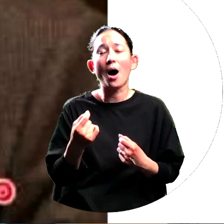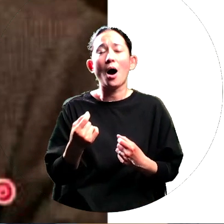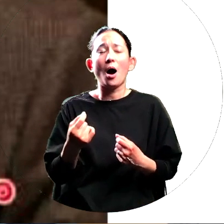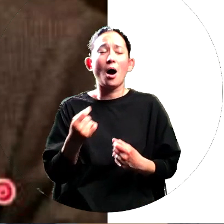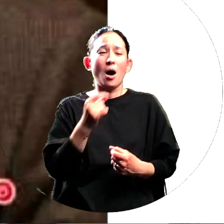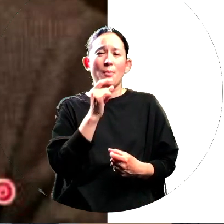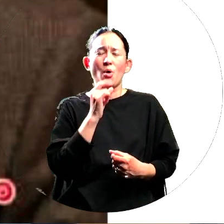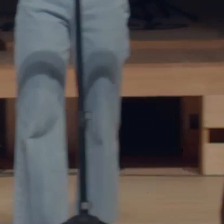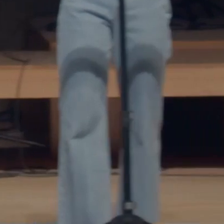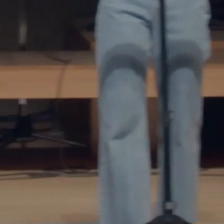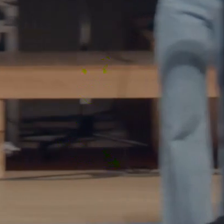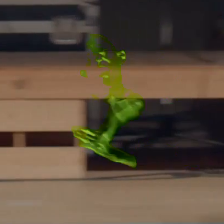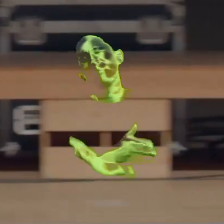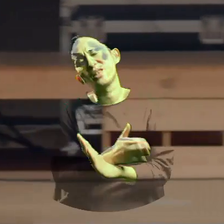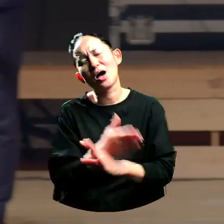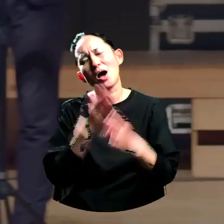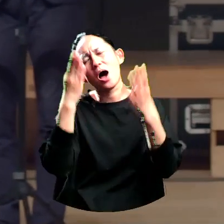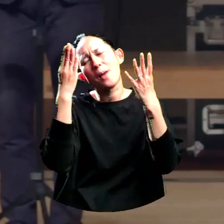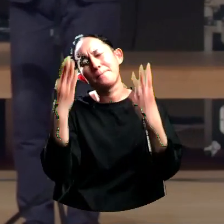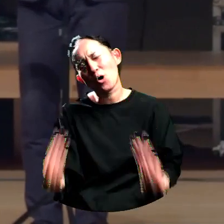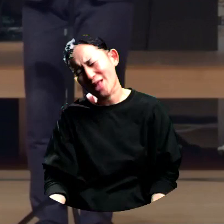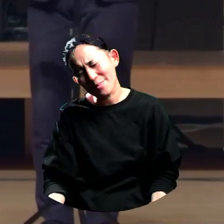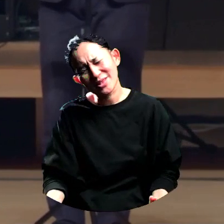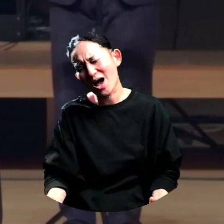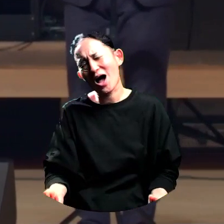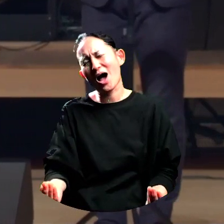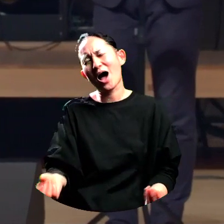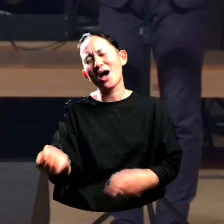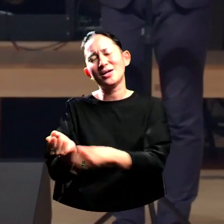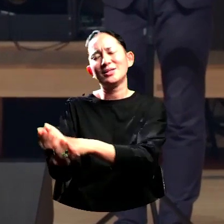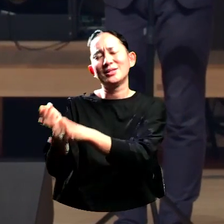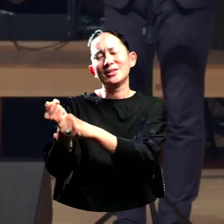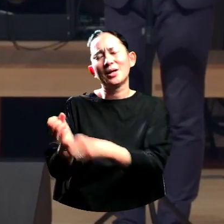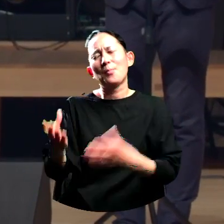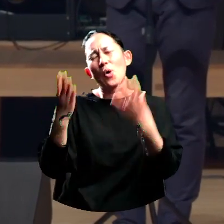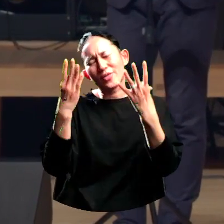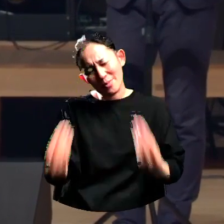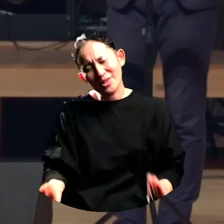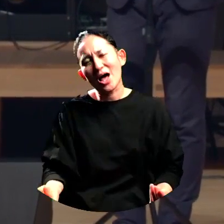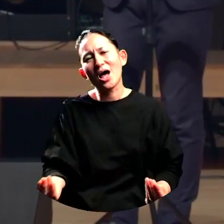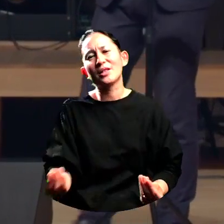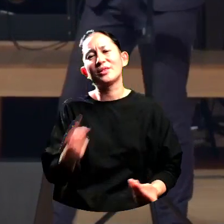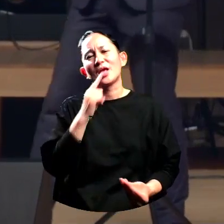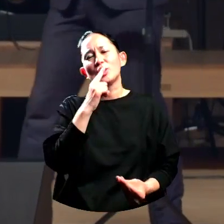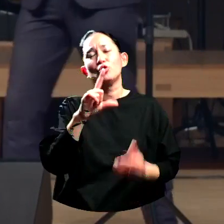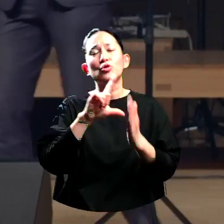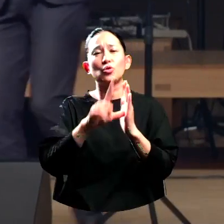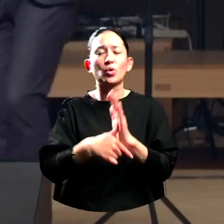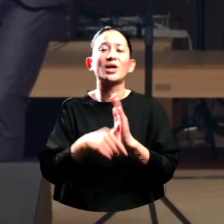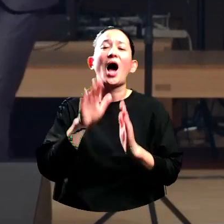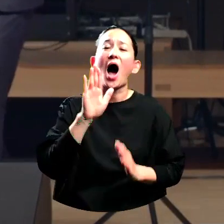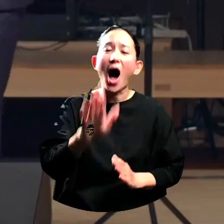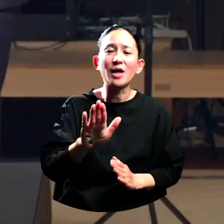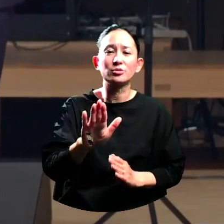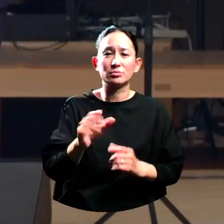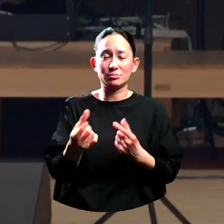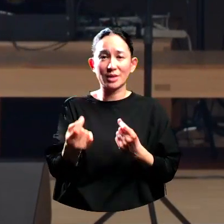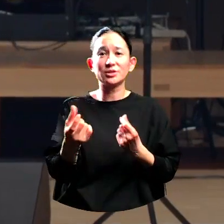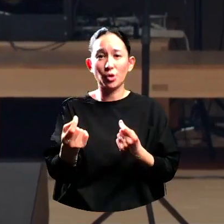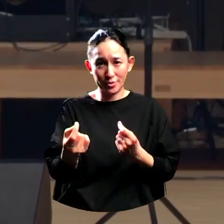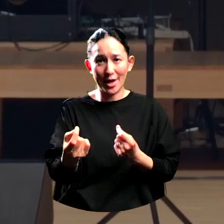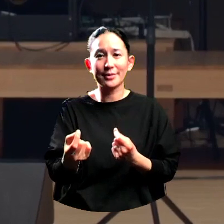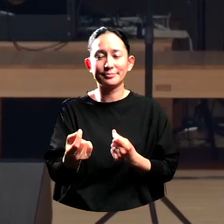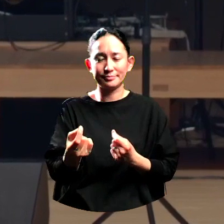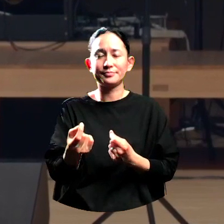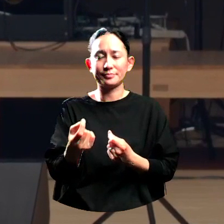だこれは、もうダメだ、再起不能とまで言わなくても、誰でも一度や二度、そういう時があるじゃないですか、もうダメ